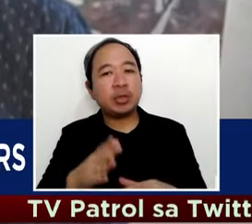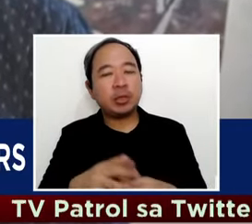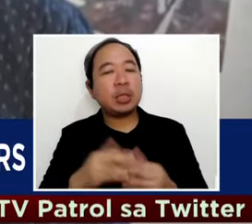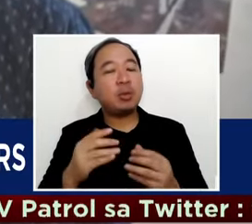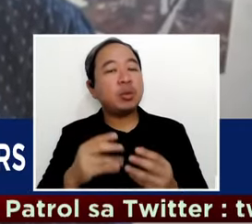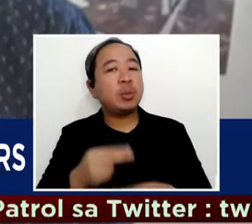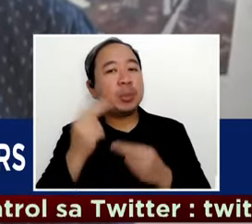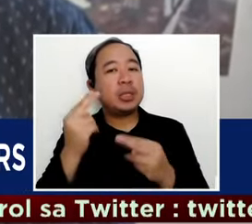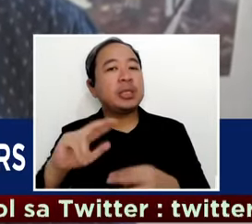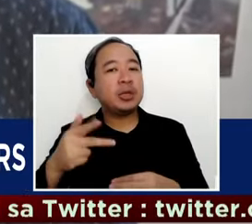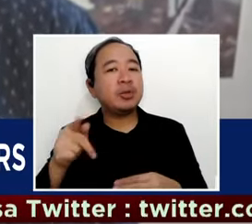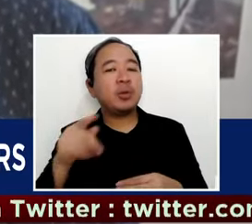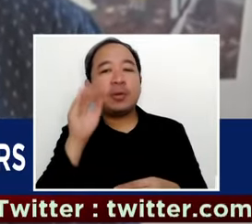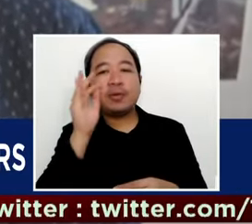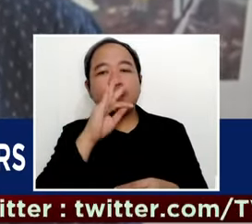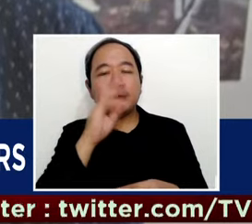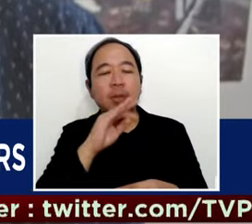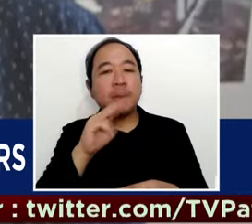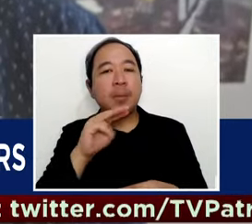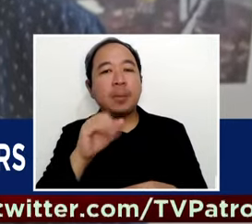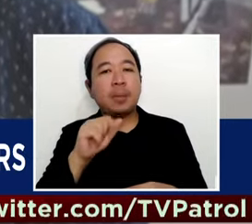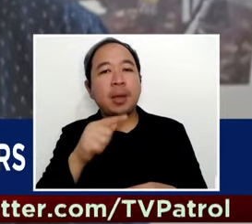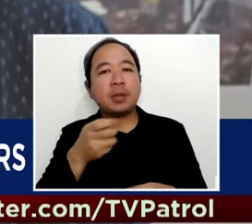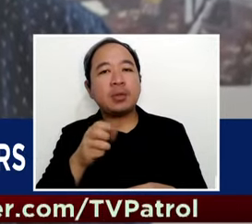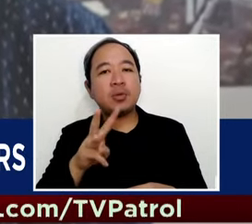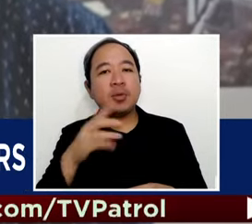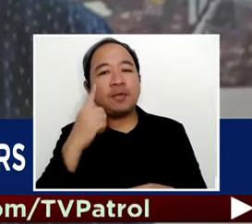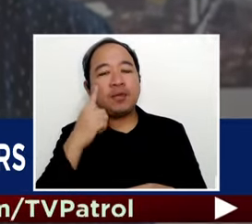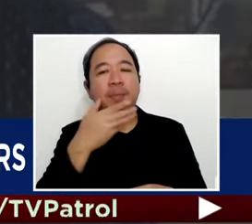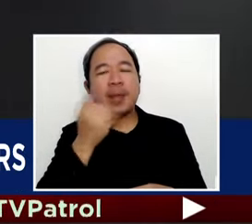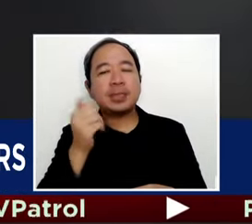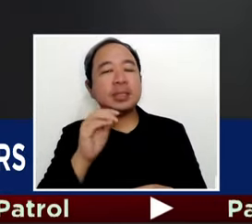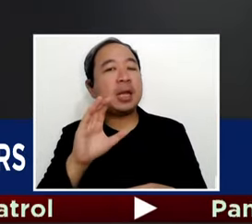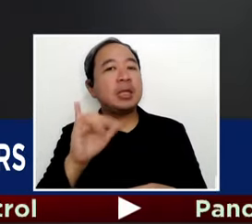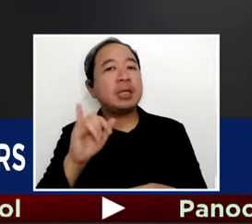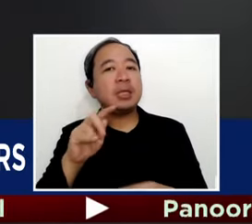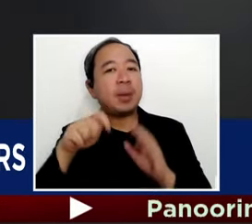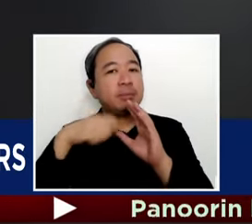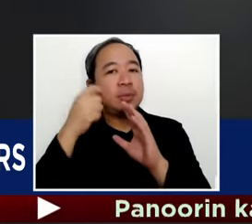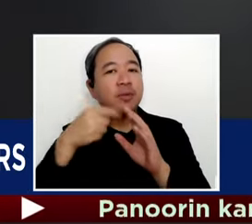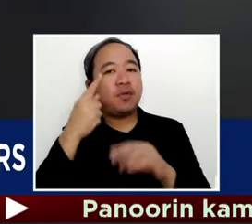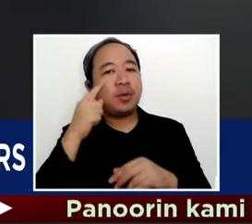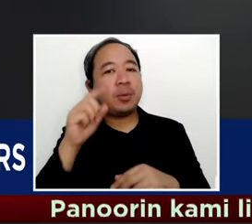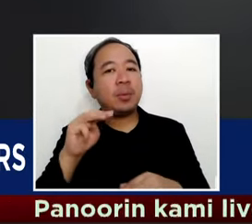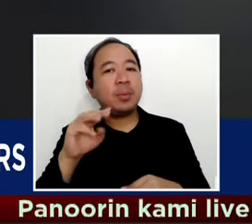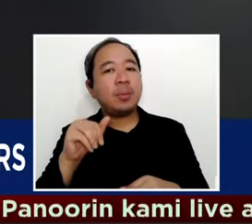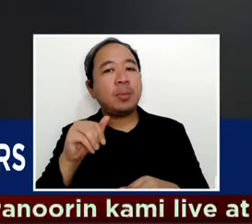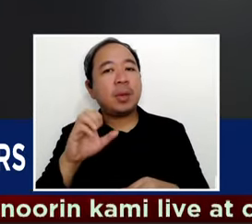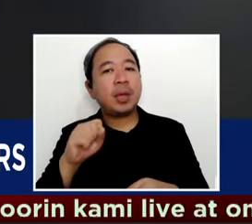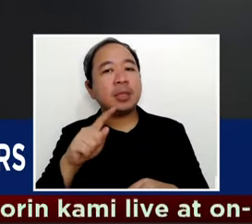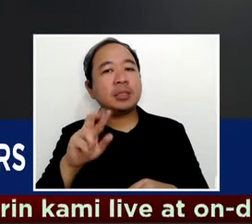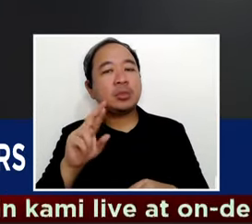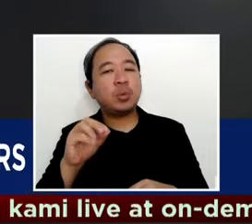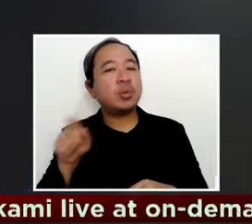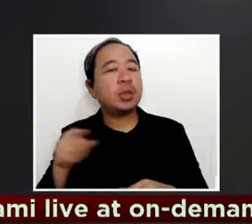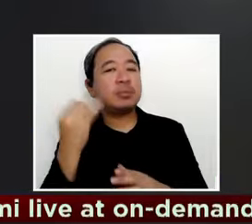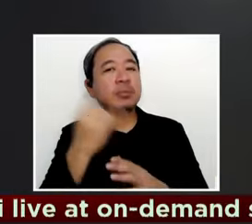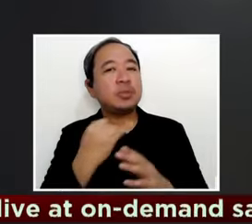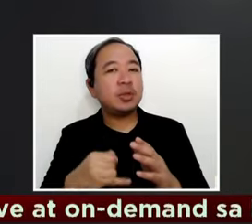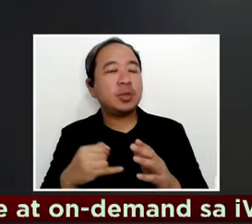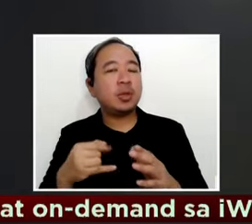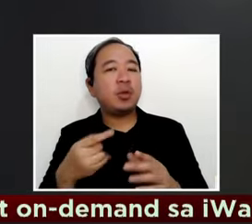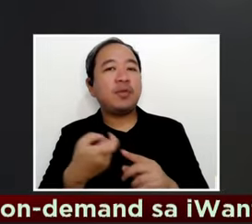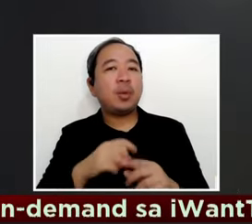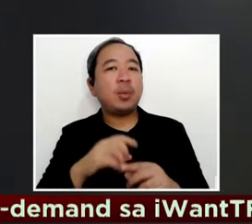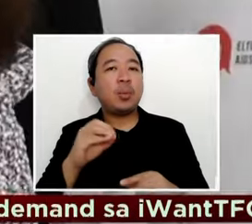pagkakataon ang Pinoy na si Matthew Libatic sa Best Cinematography para sa Maestro. Suot ni Libatic ang disenyo ng Filipino designer na si